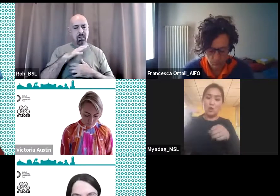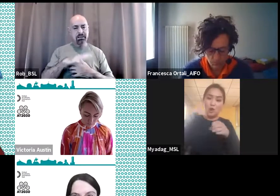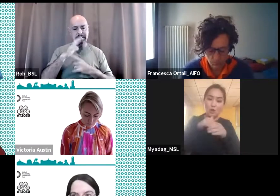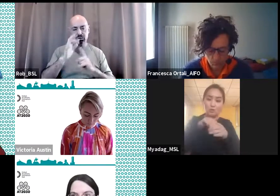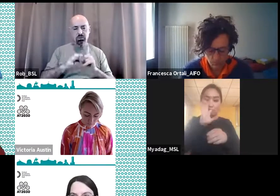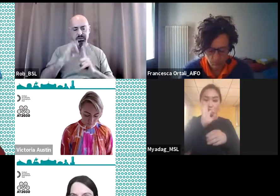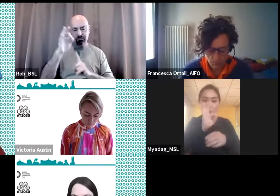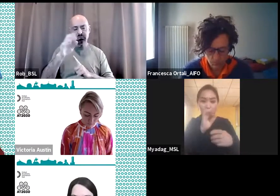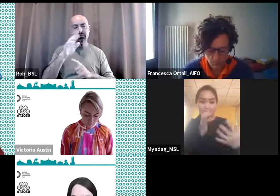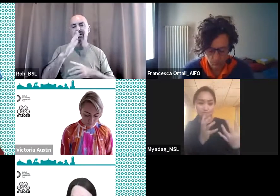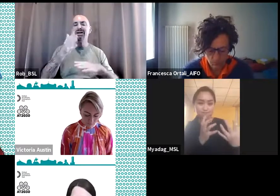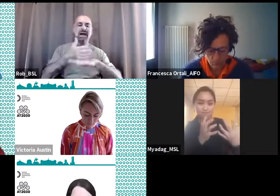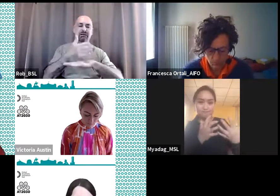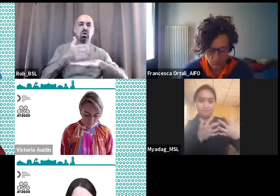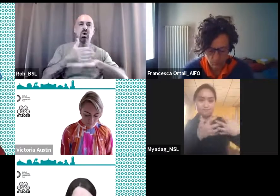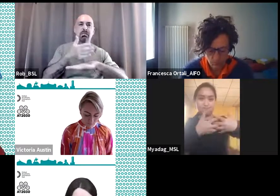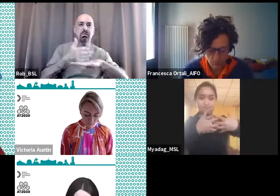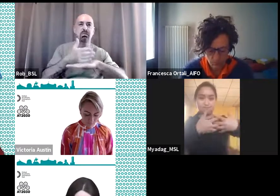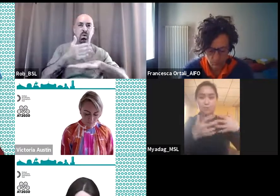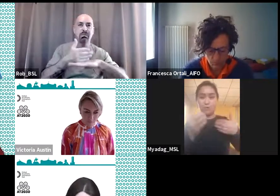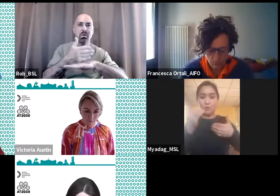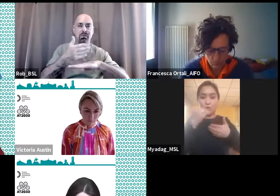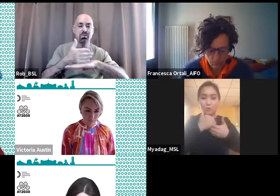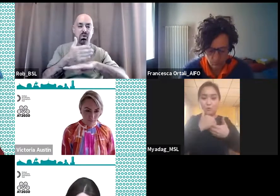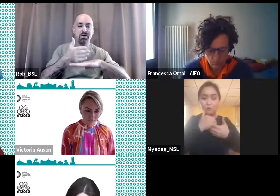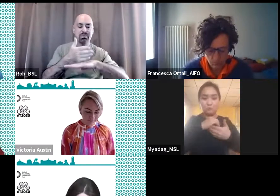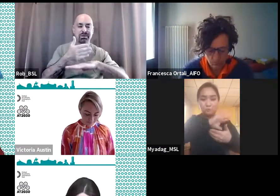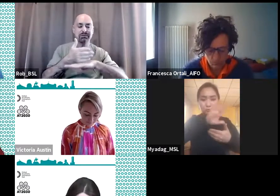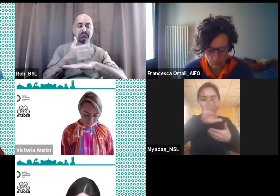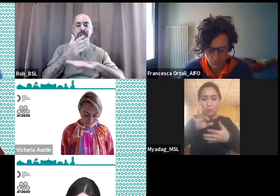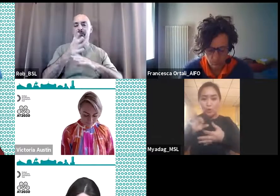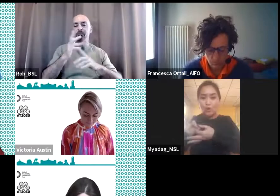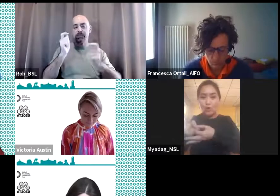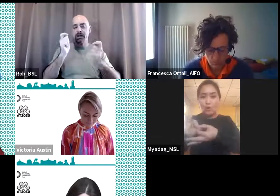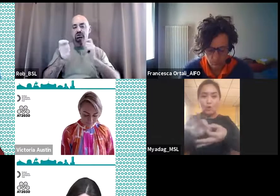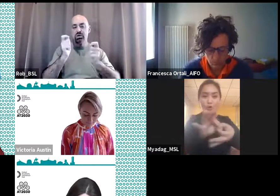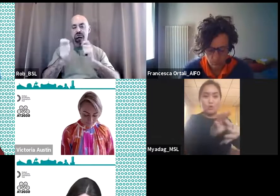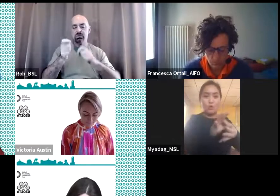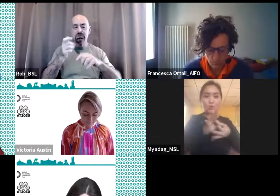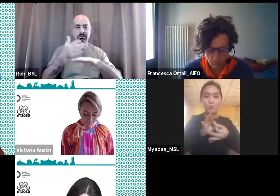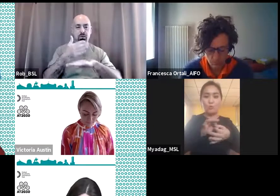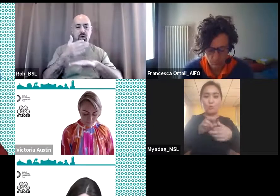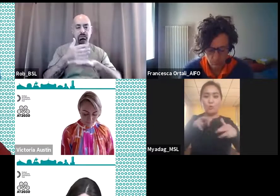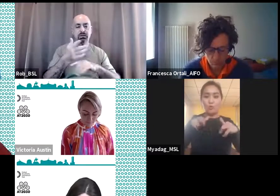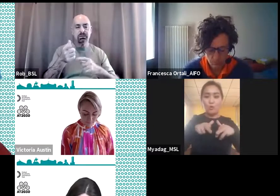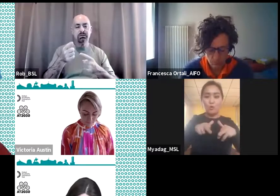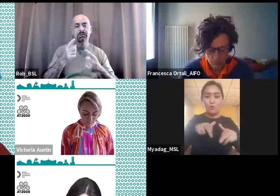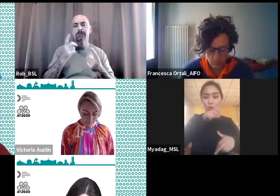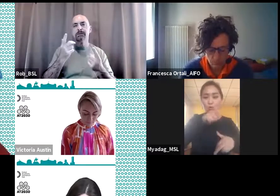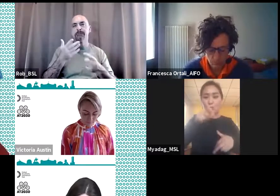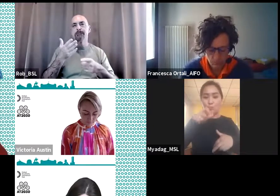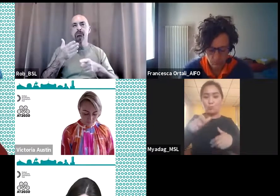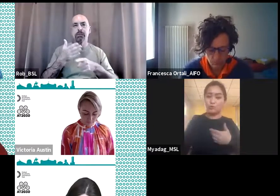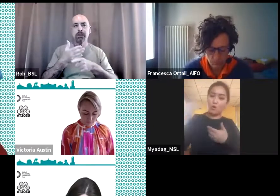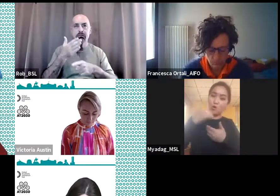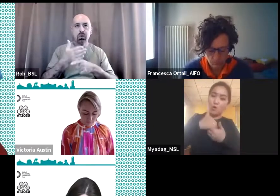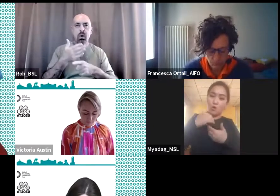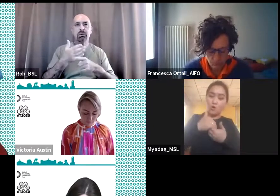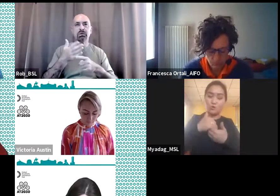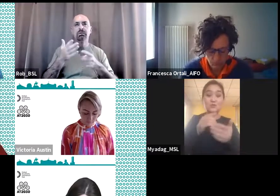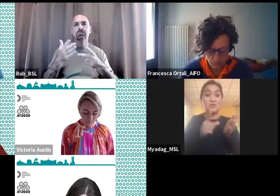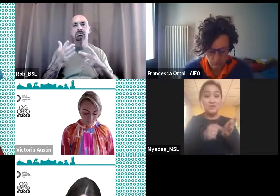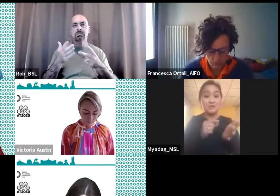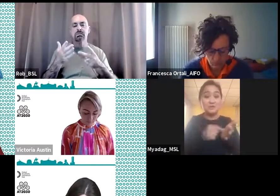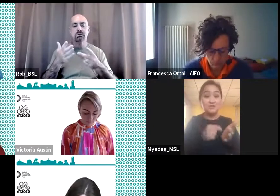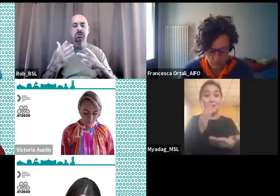байр. Үүсгээр олон зүйлс ингээд уялдчиж хөгжимшилтэй хүмүүсийн бодит нийгмийн оролцоо бий болох юм байна. Түүн дээр бас маш хүчтэй бас нэг зүйл